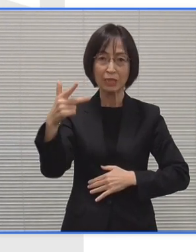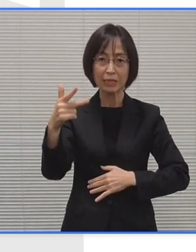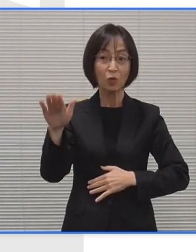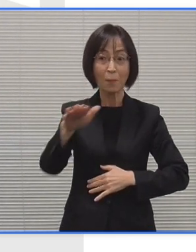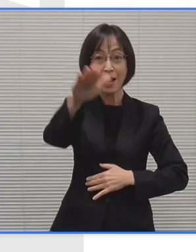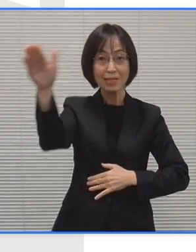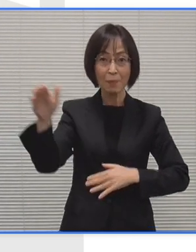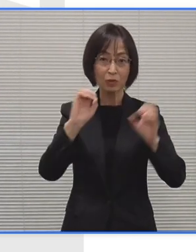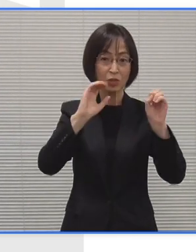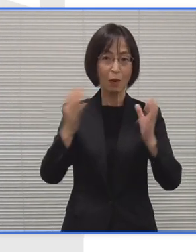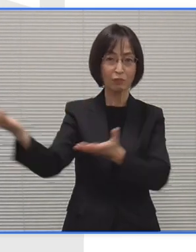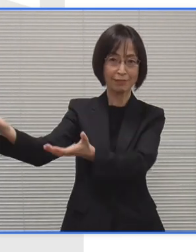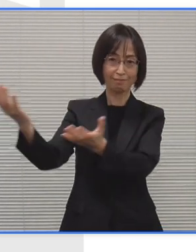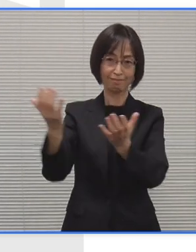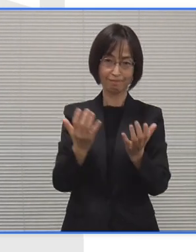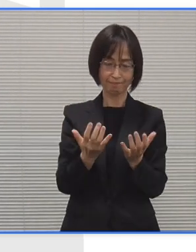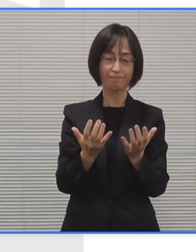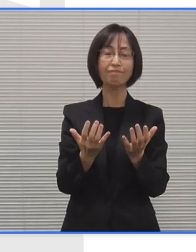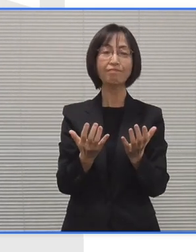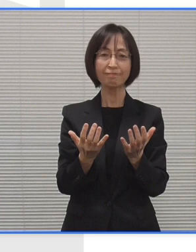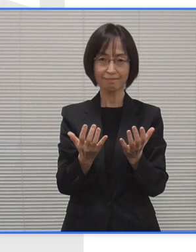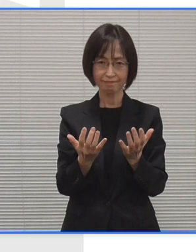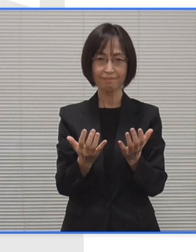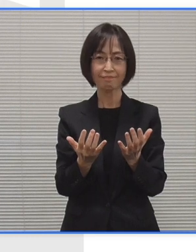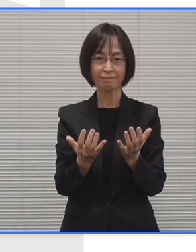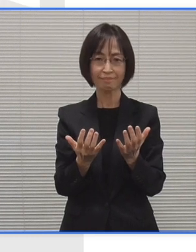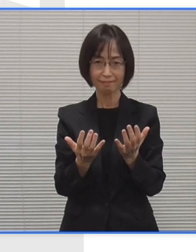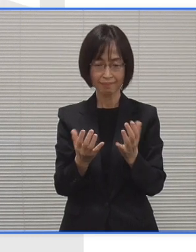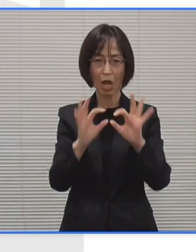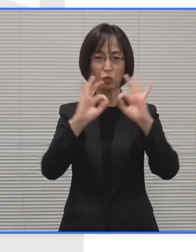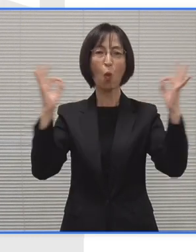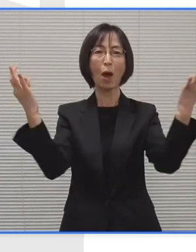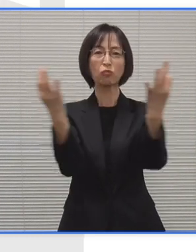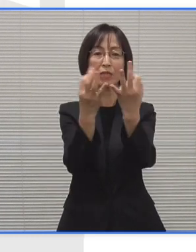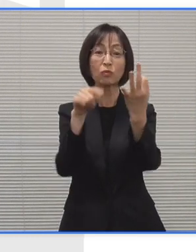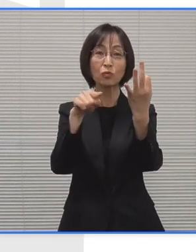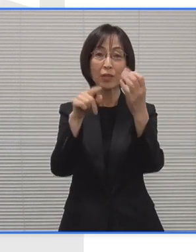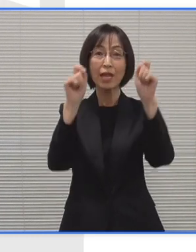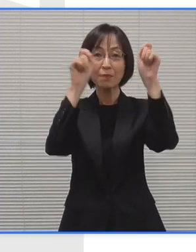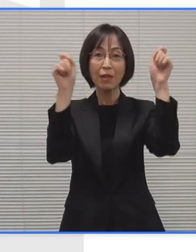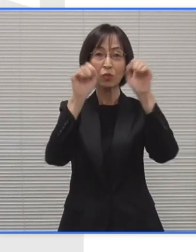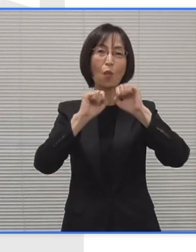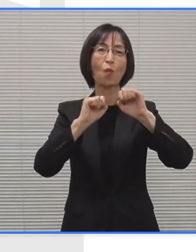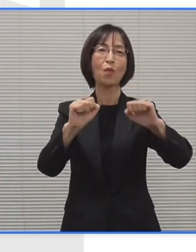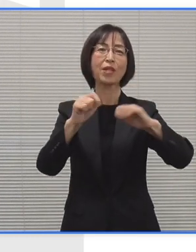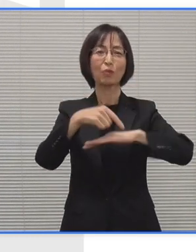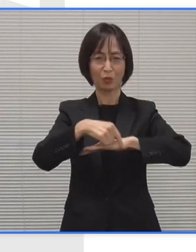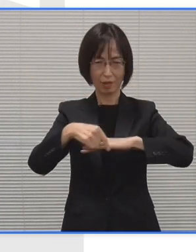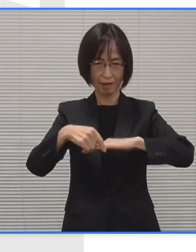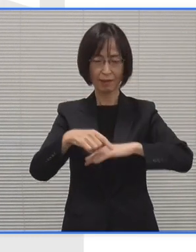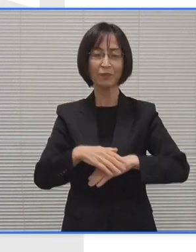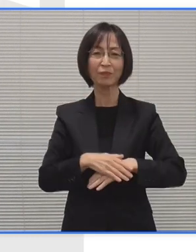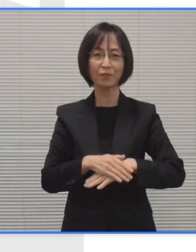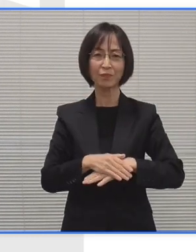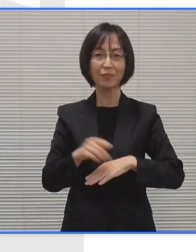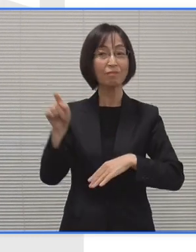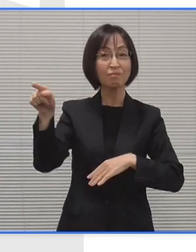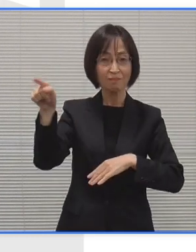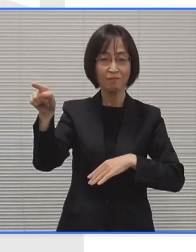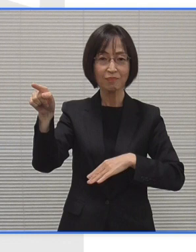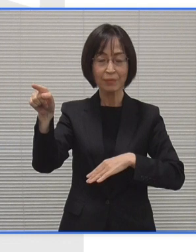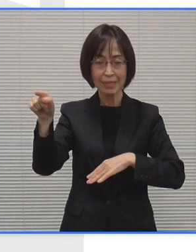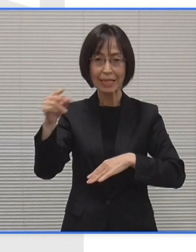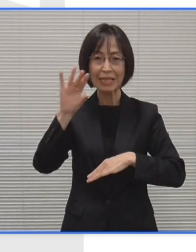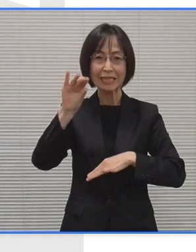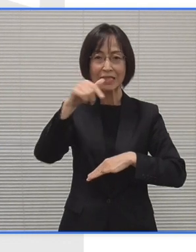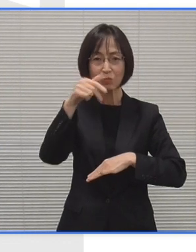が豊島区にお越しをいただきまして、グローバルリングでイベントを行います。秩父市からは秩父高